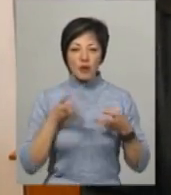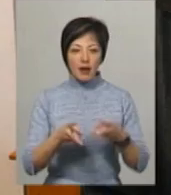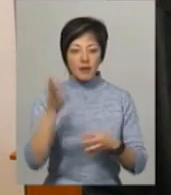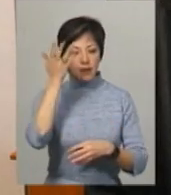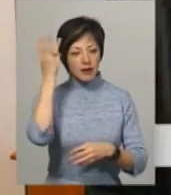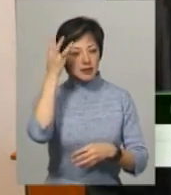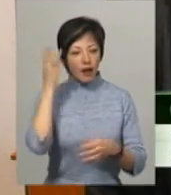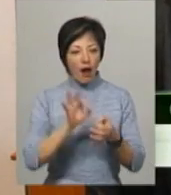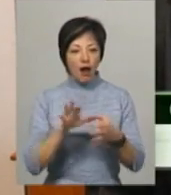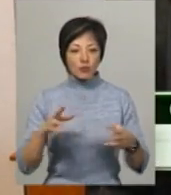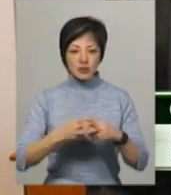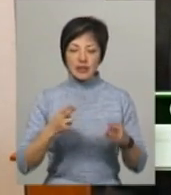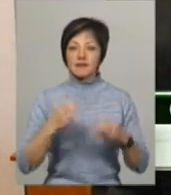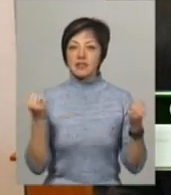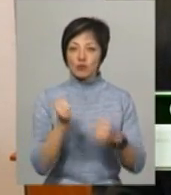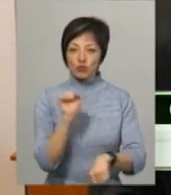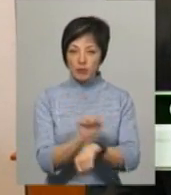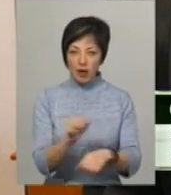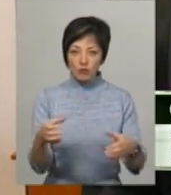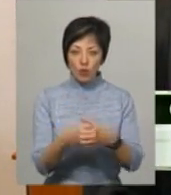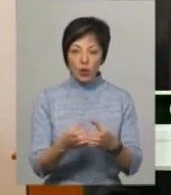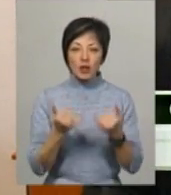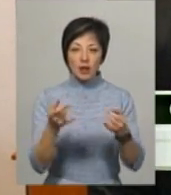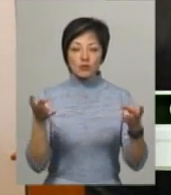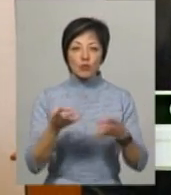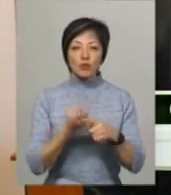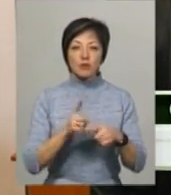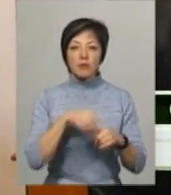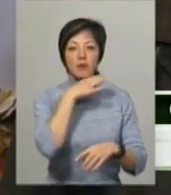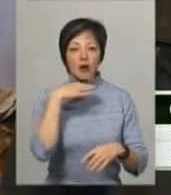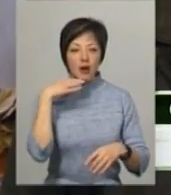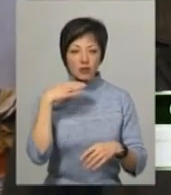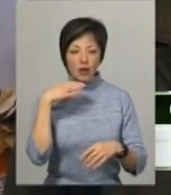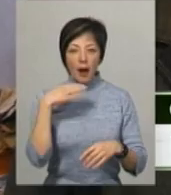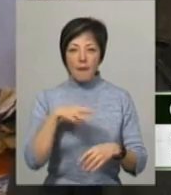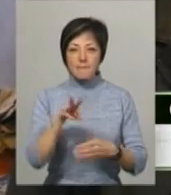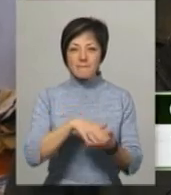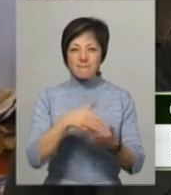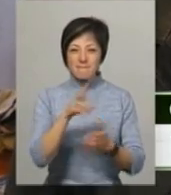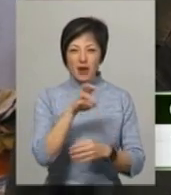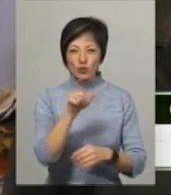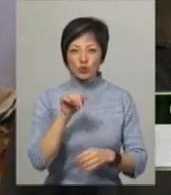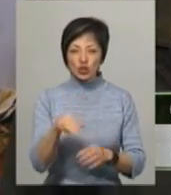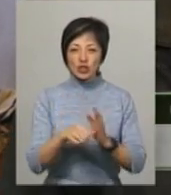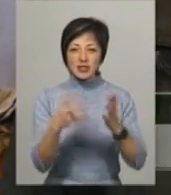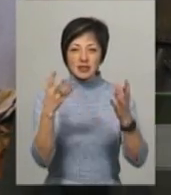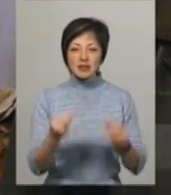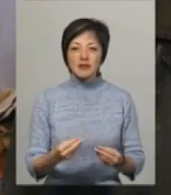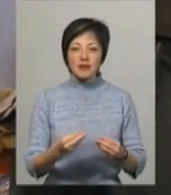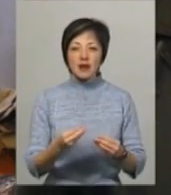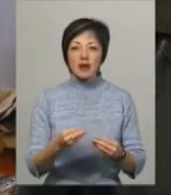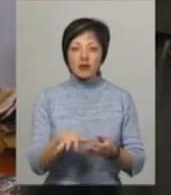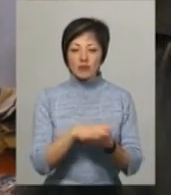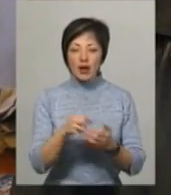Хмельницької атомної станції. Якщо взимку зупиняється блок, для цього потрібно дуже багато мазута. Ми за 6 днів спалили на 11